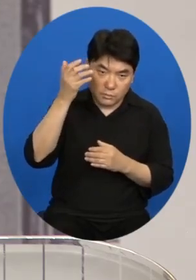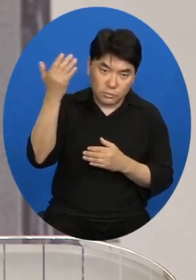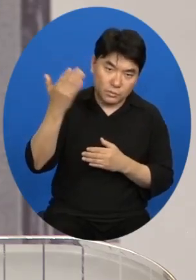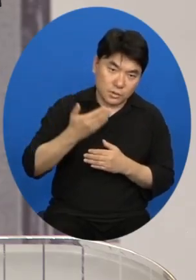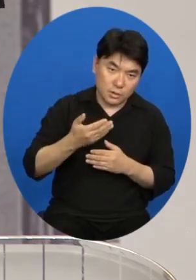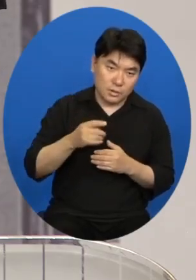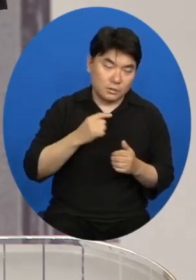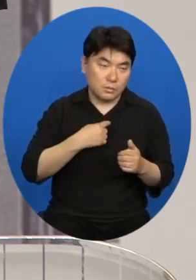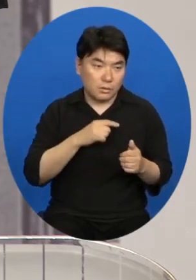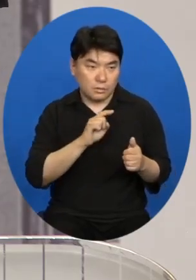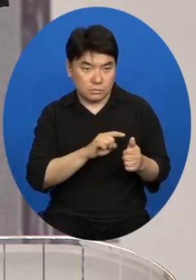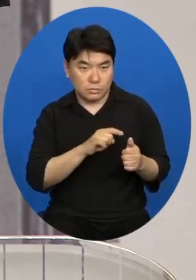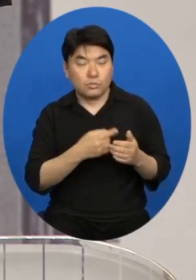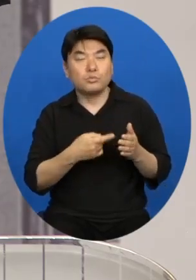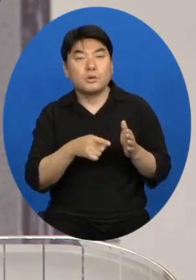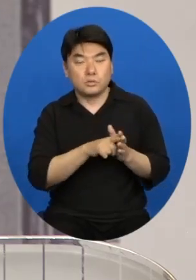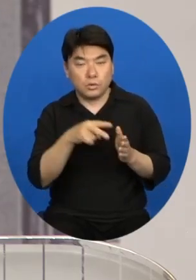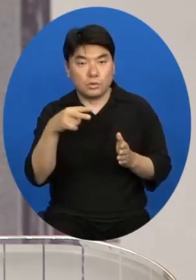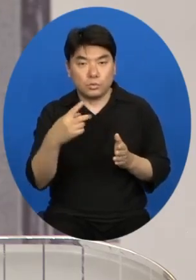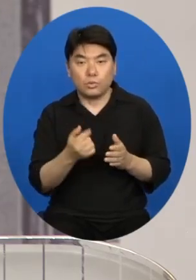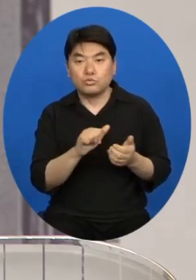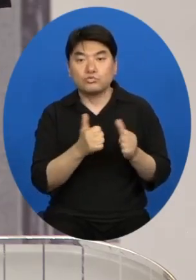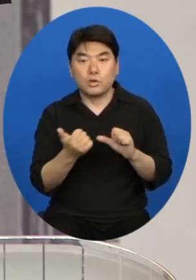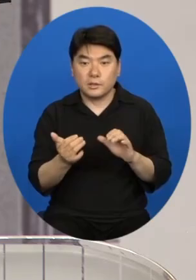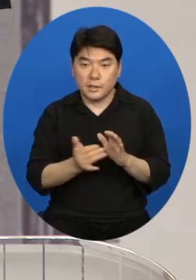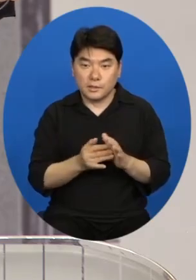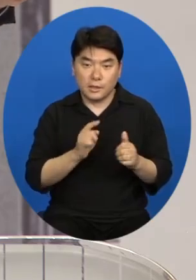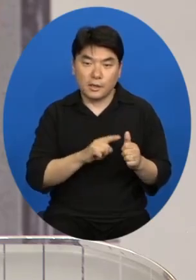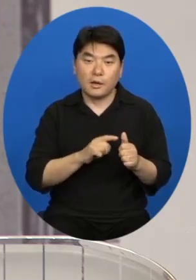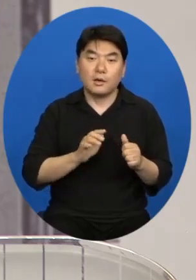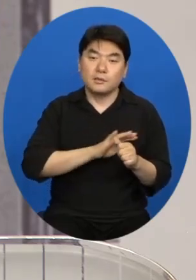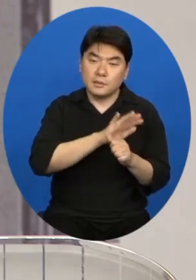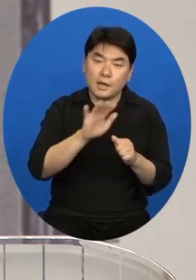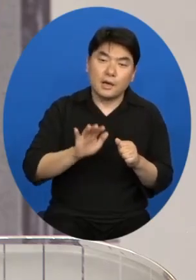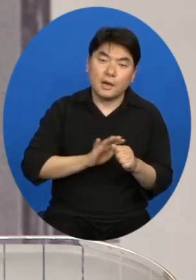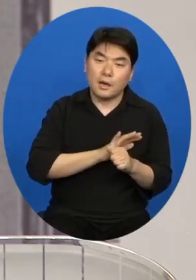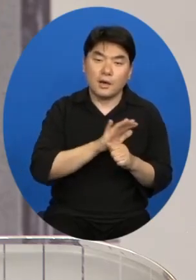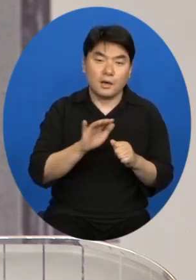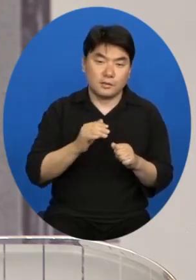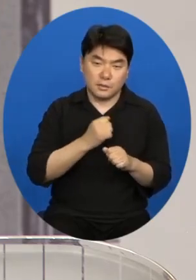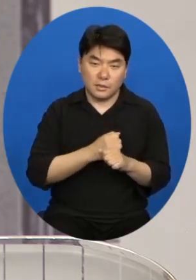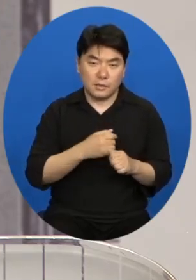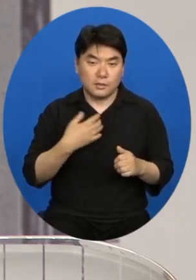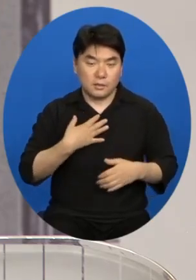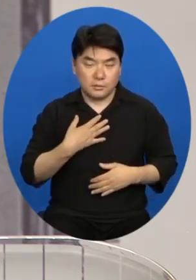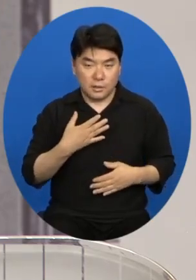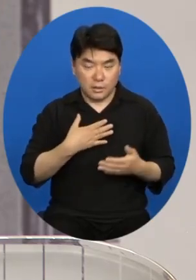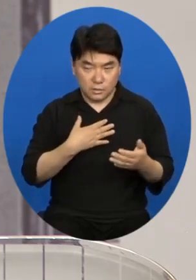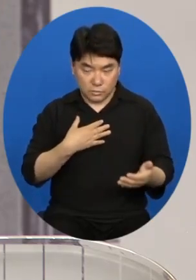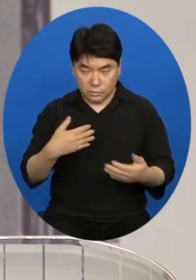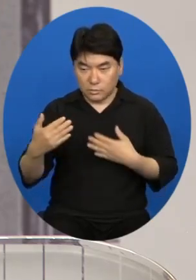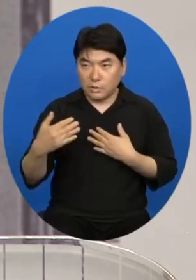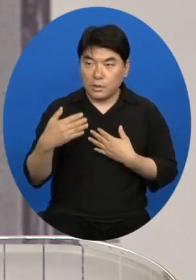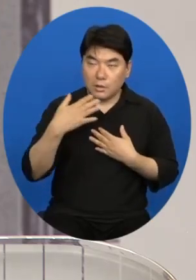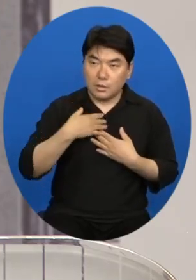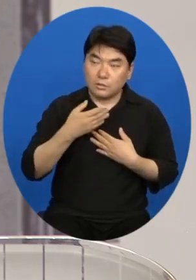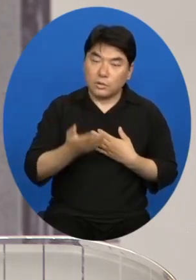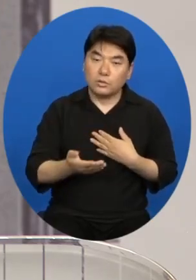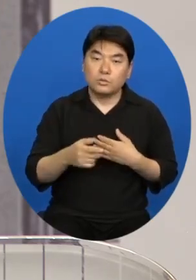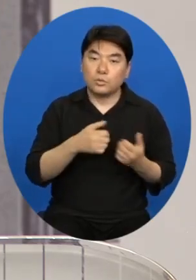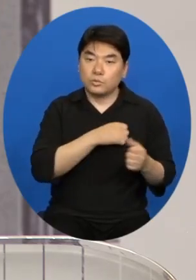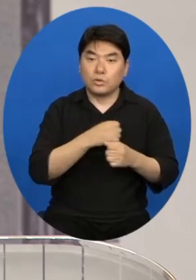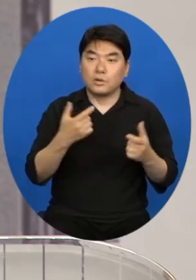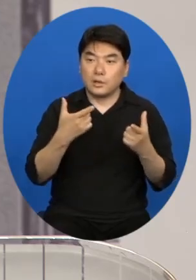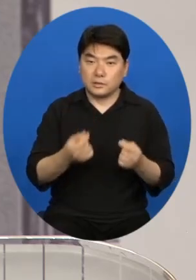그를 위해서도 죽었다, 내가 그를 사랑한다, 그러니 내가 너를 용서한 것처럼 너도 그를